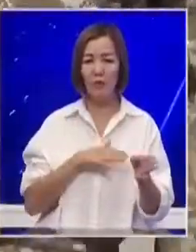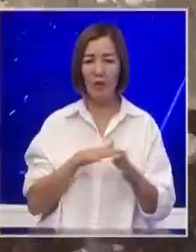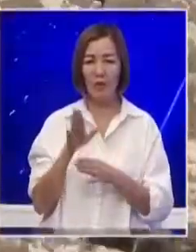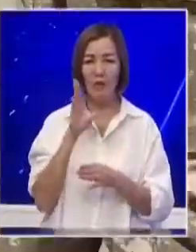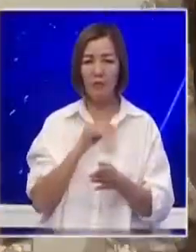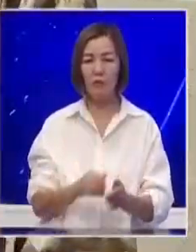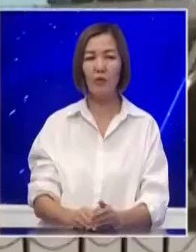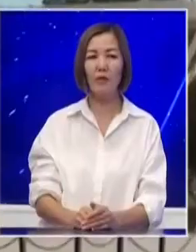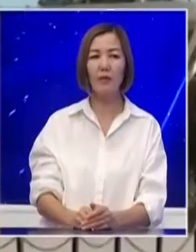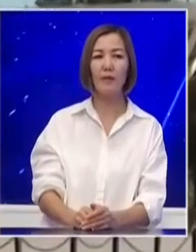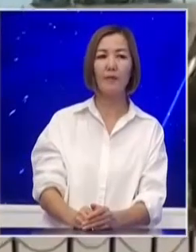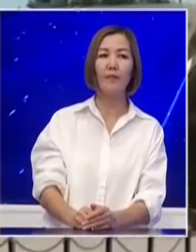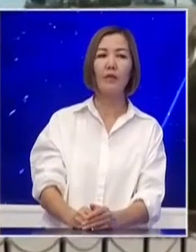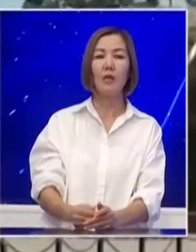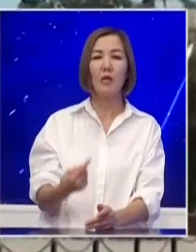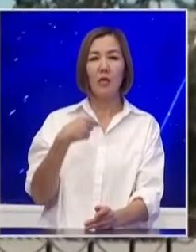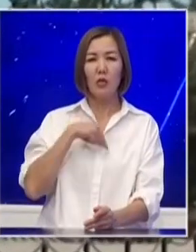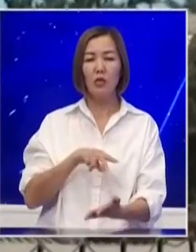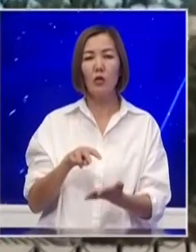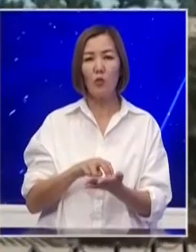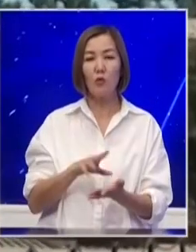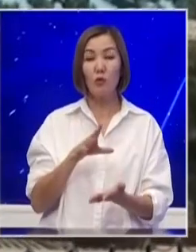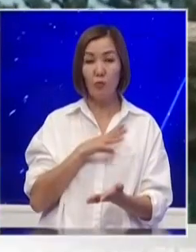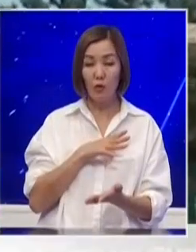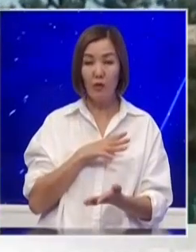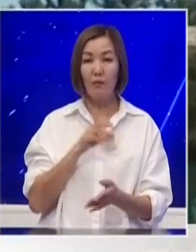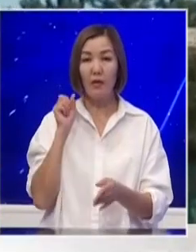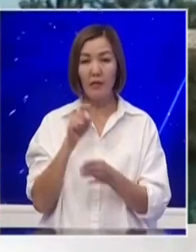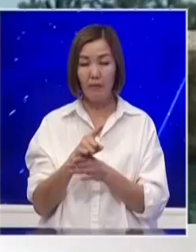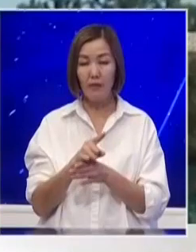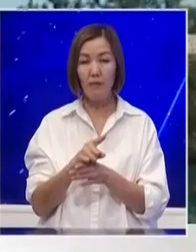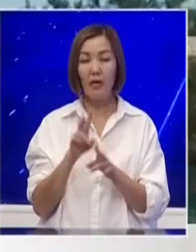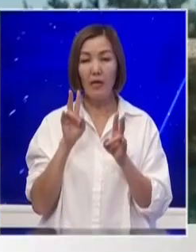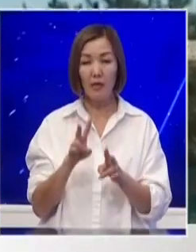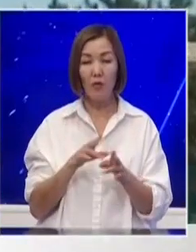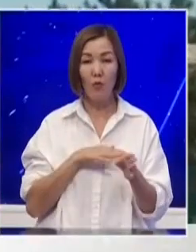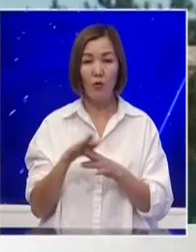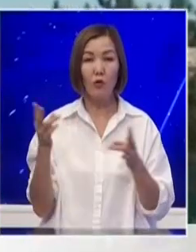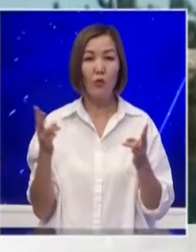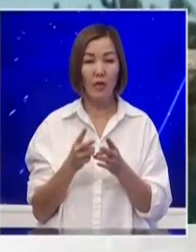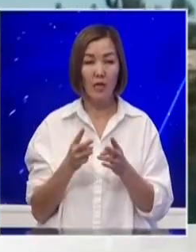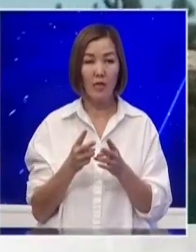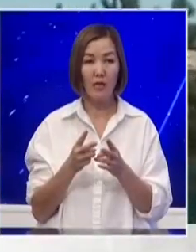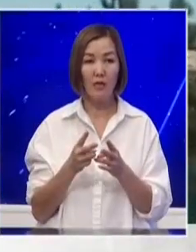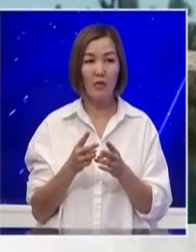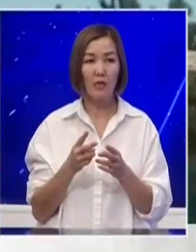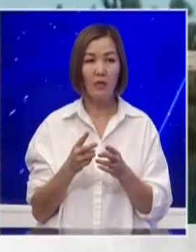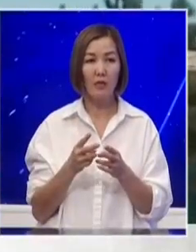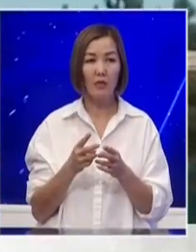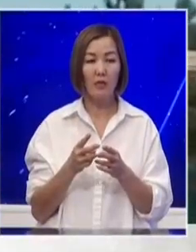дейді. Қорқыныш болғанмен де тапсырманы орындау керек болды, өйткені ол жерде өте үлкен